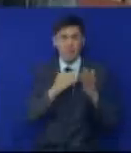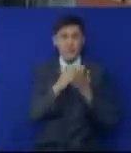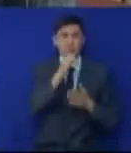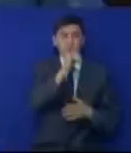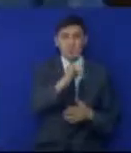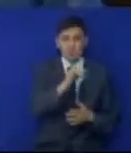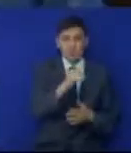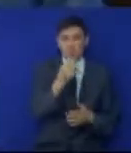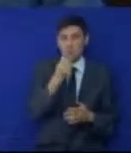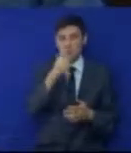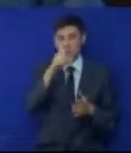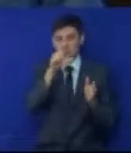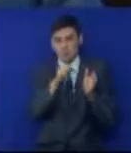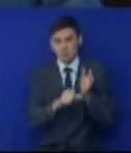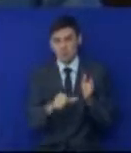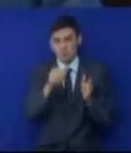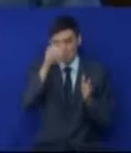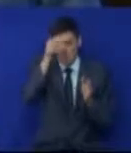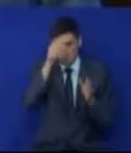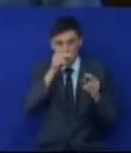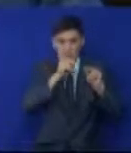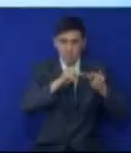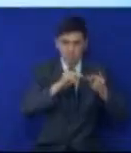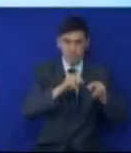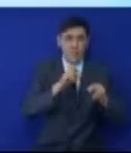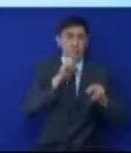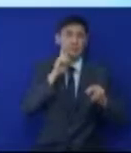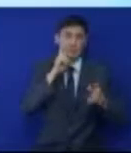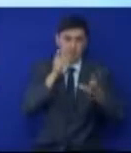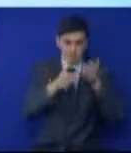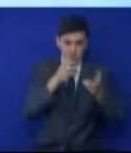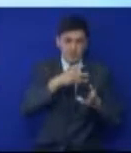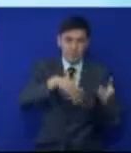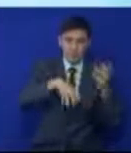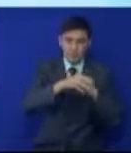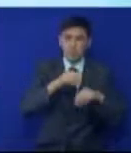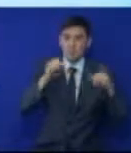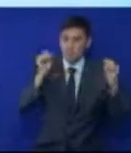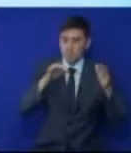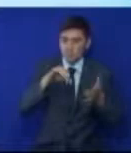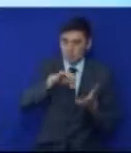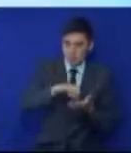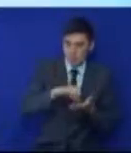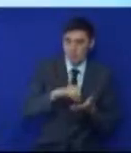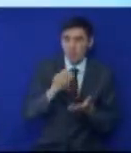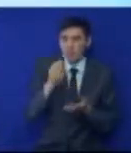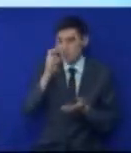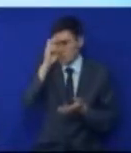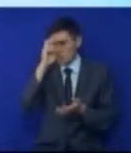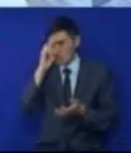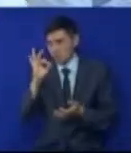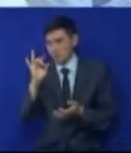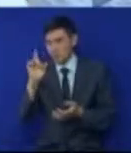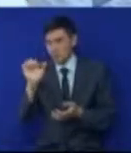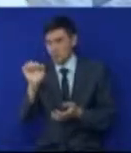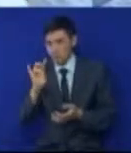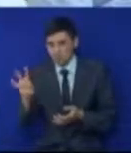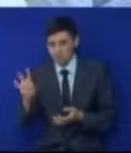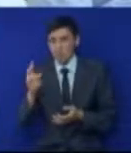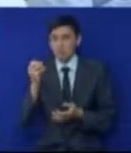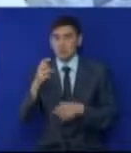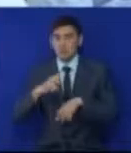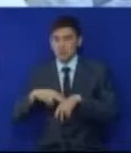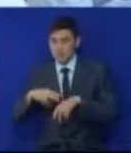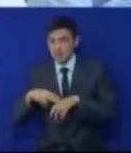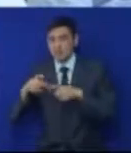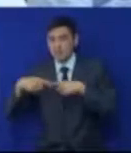160 жетекші ғалым мен жас зерттеушілер қатысты. Ауқымды шараға сондай-ақ мемлекеттік органдар мен атқарушы билік өкілдері